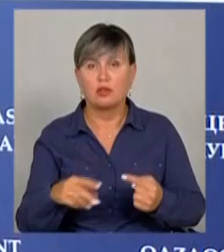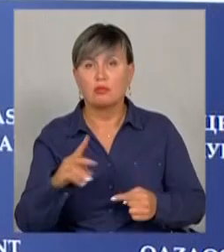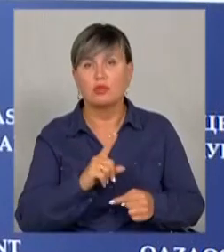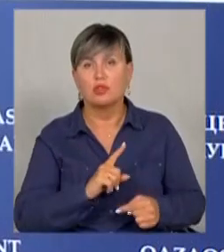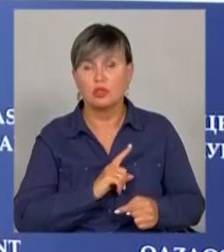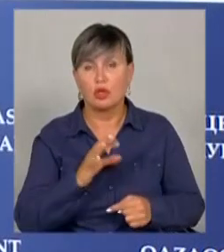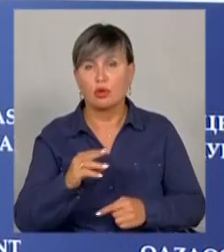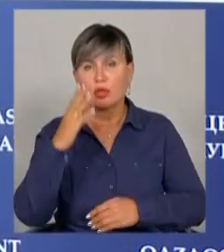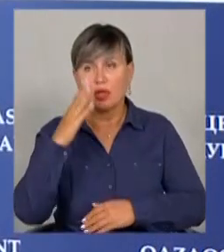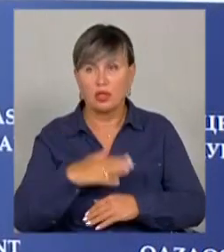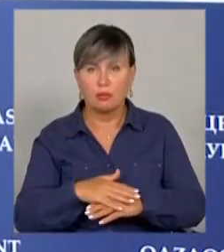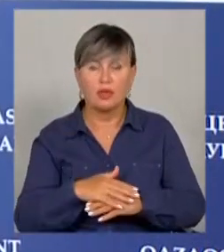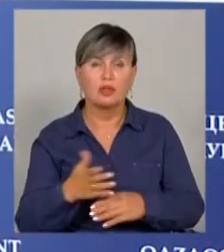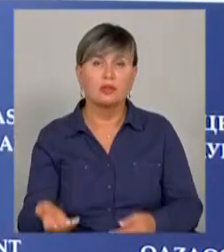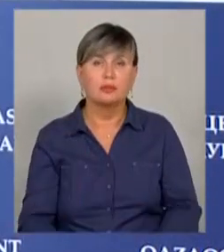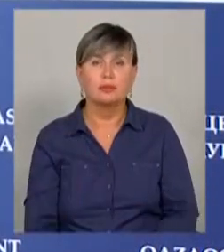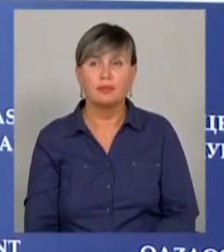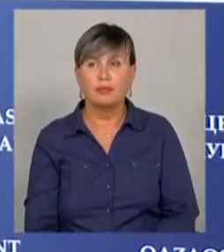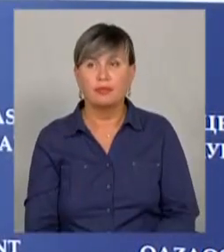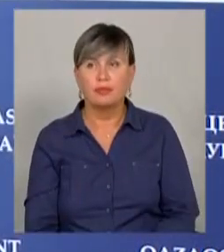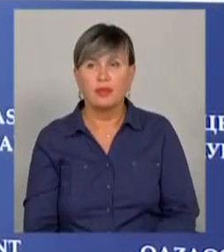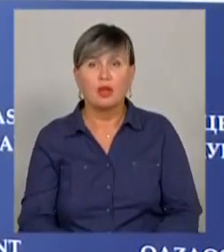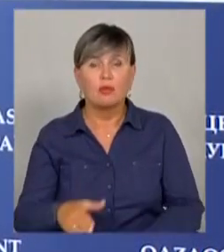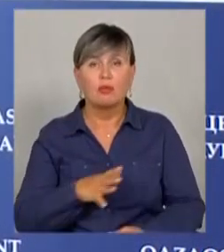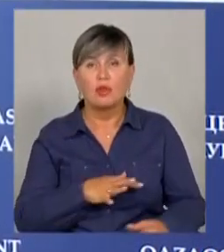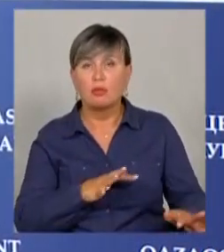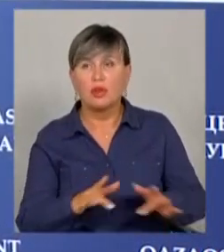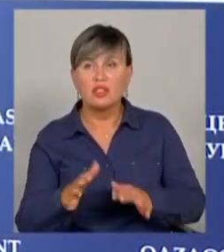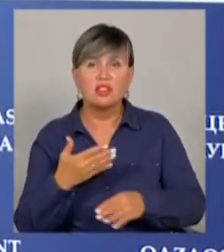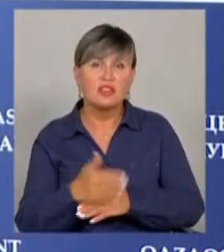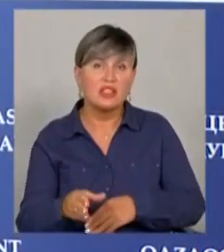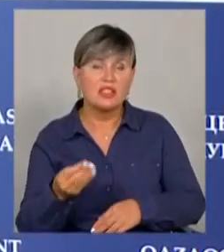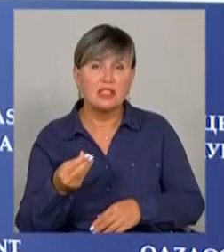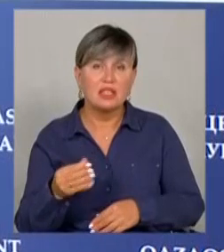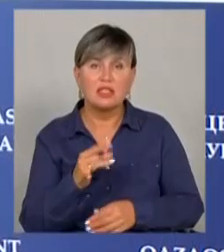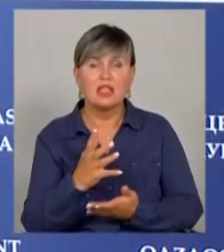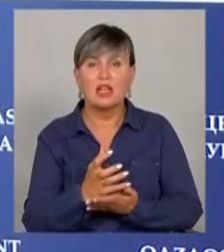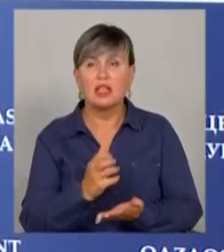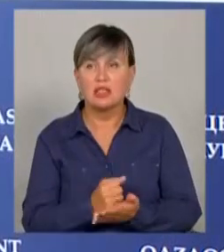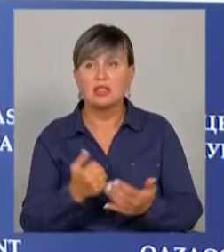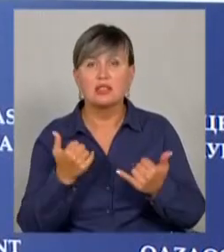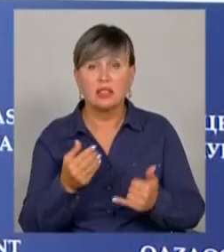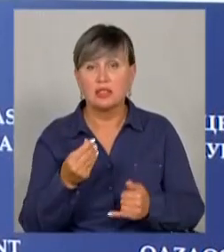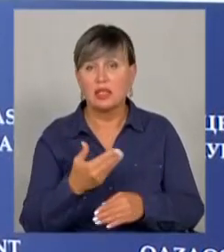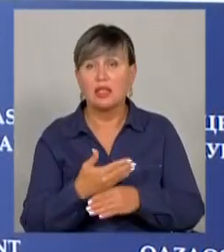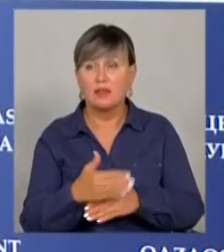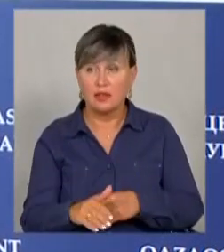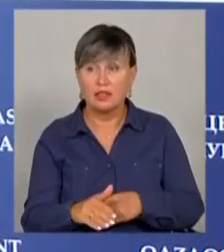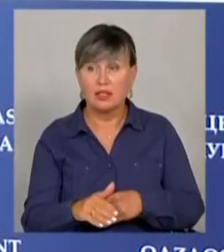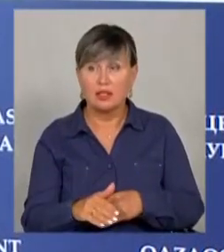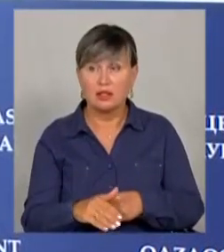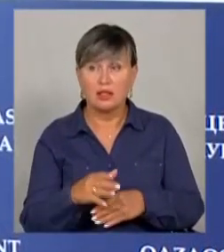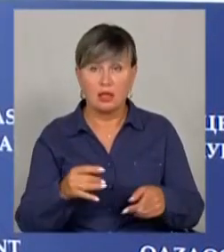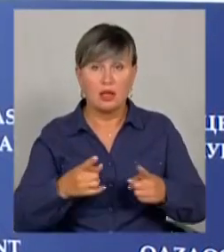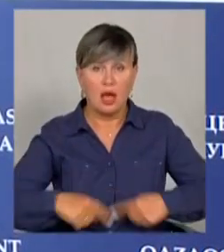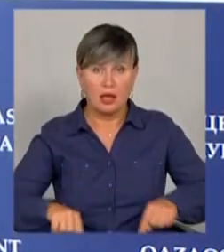от Акимата с собственником, потом был процесс выделения денег из резерва. Сейчас деньги все выделены,